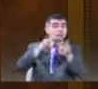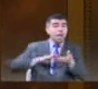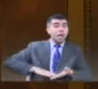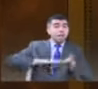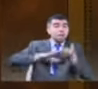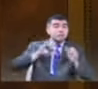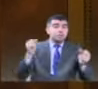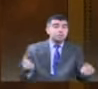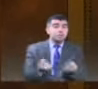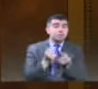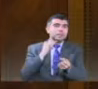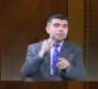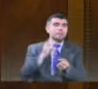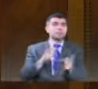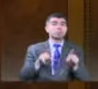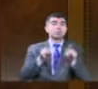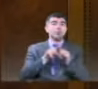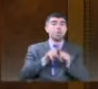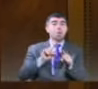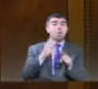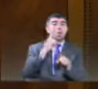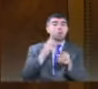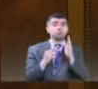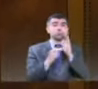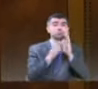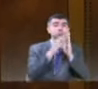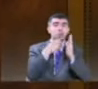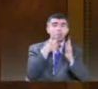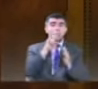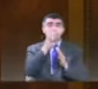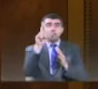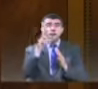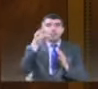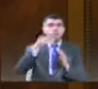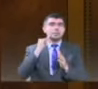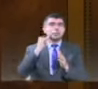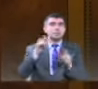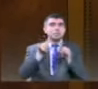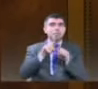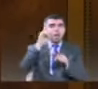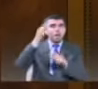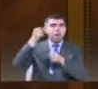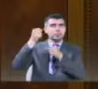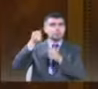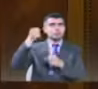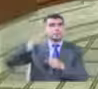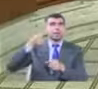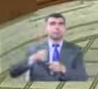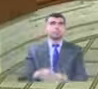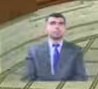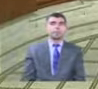والتقدم للولوج النهائي والمستحق لنادي الدول الصاعدة، كما بشر بذلك جلالة الملك حفظه الله الله ولي التوفيق، السلام عليكم ورحمة الله تعالى